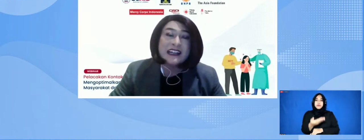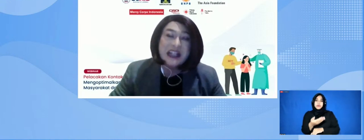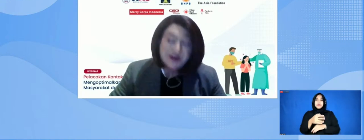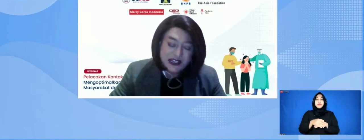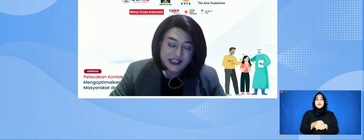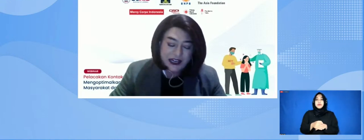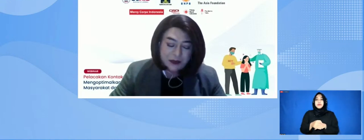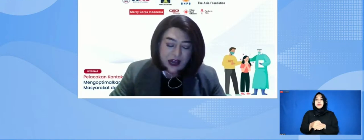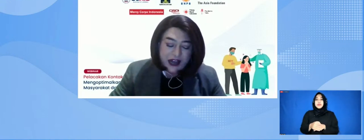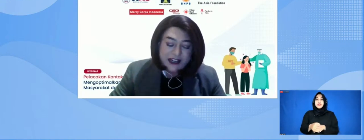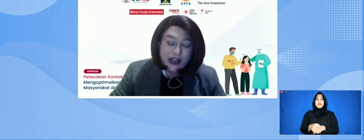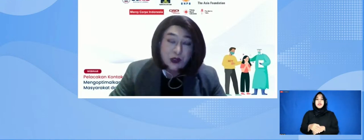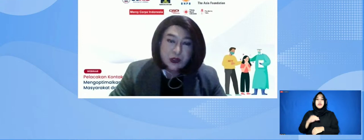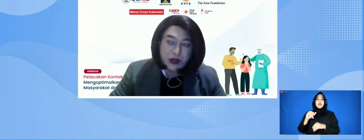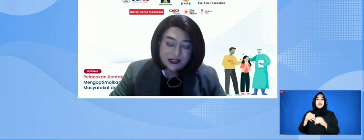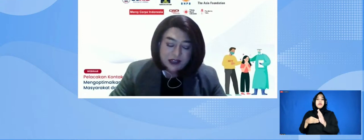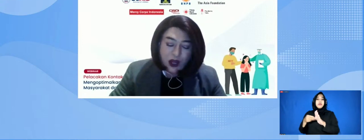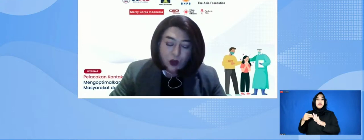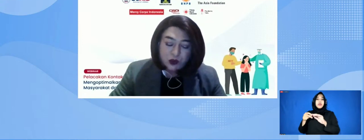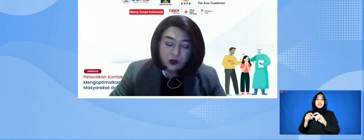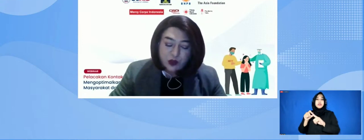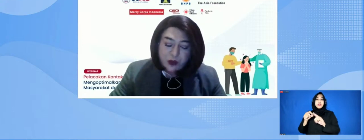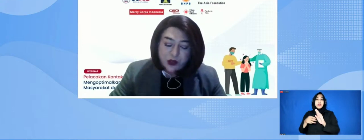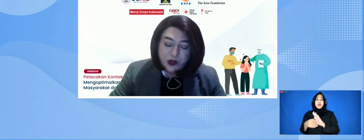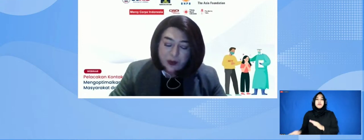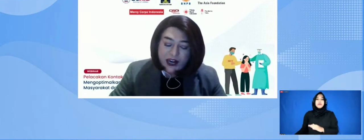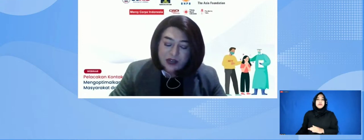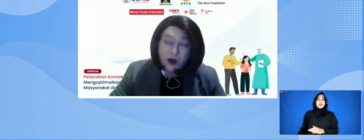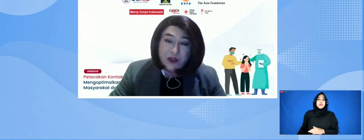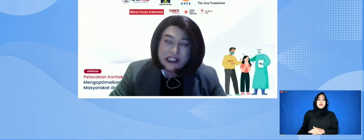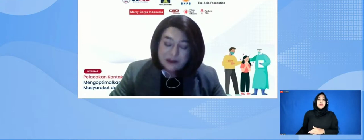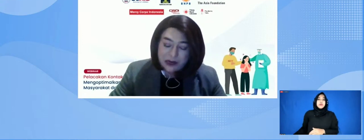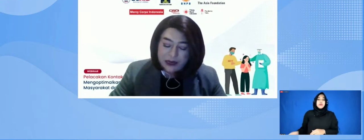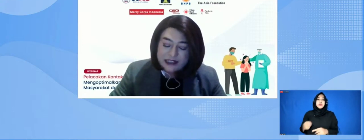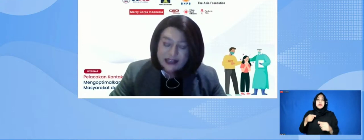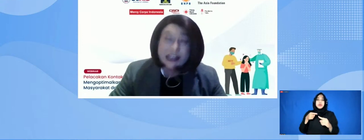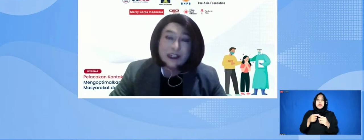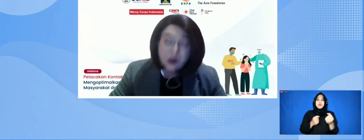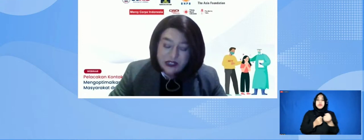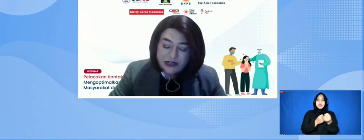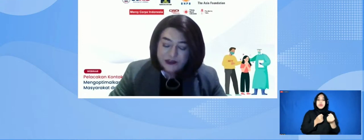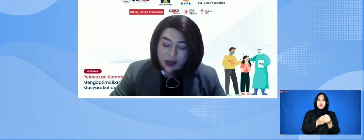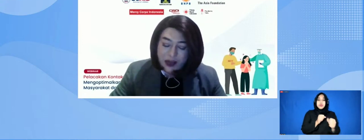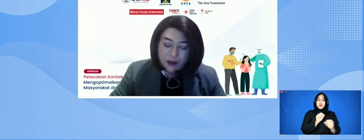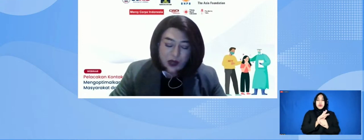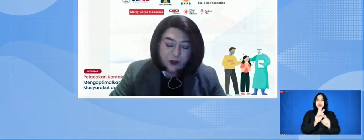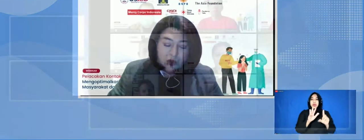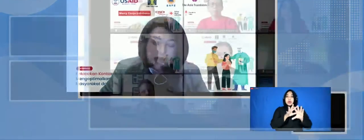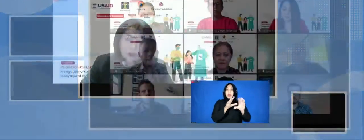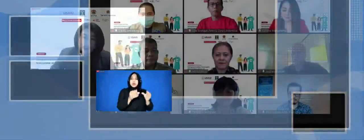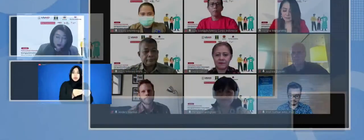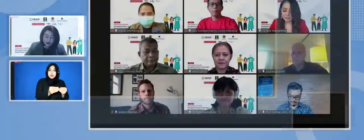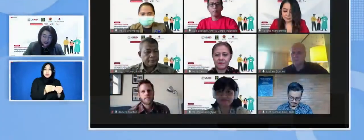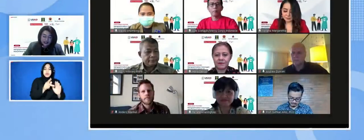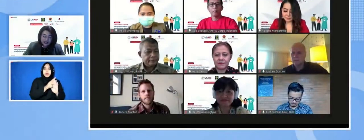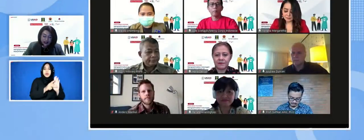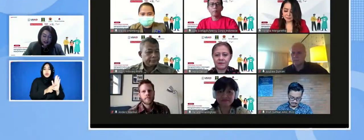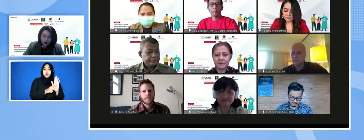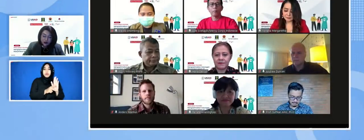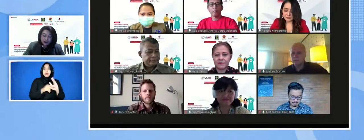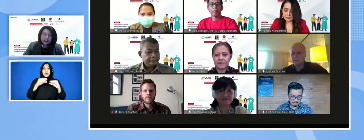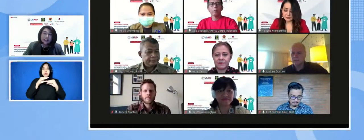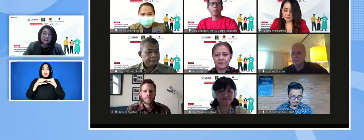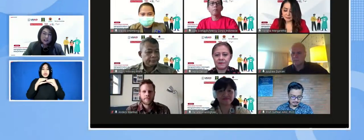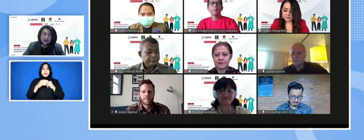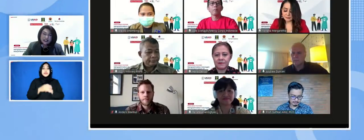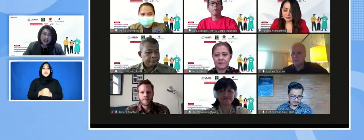dan InvestGM dengan tujuan untuk mendukung penanganan COVID-19 yang inklusif melalui program Rice Communication and